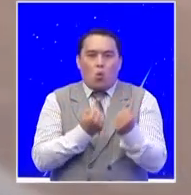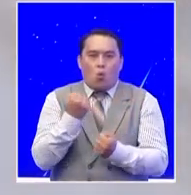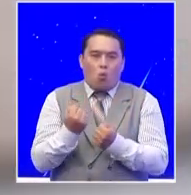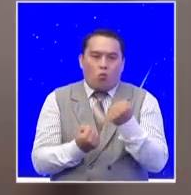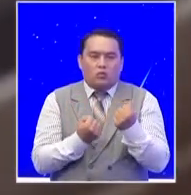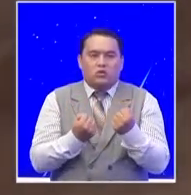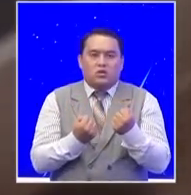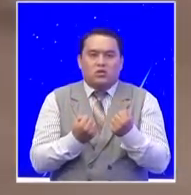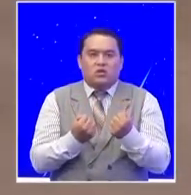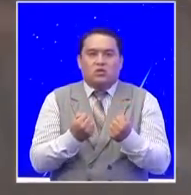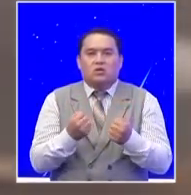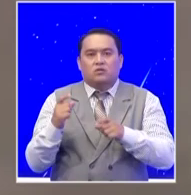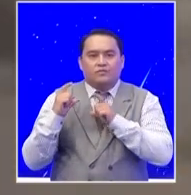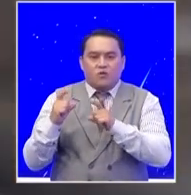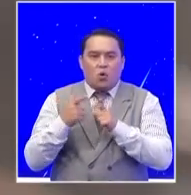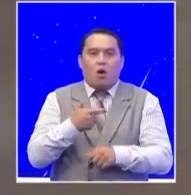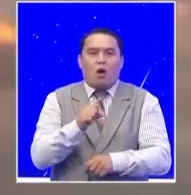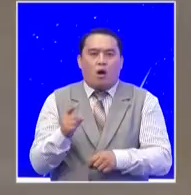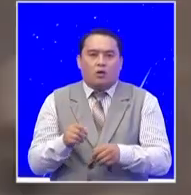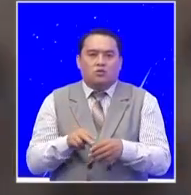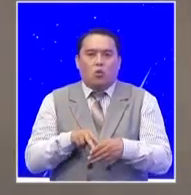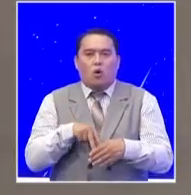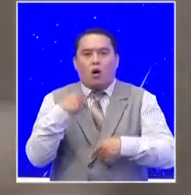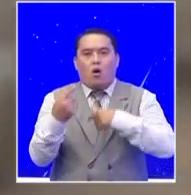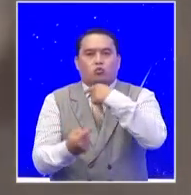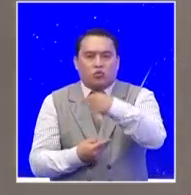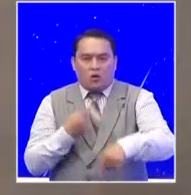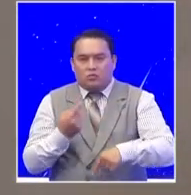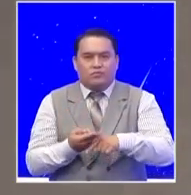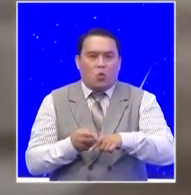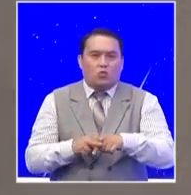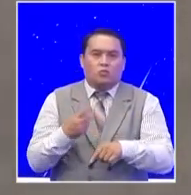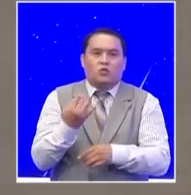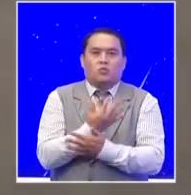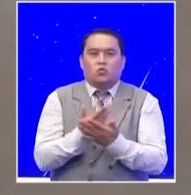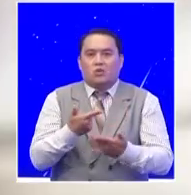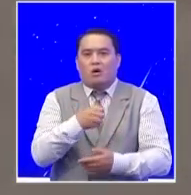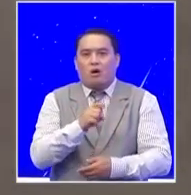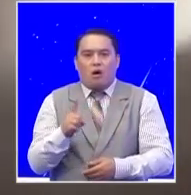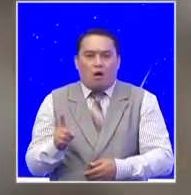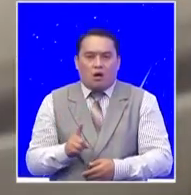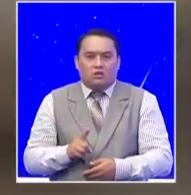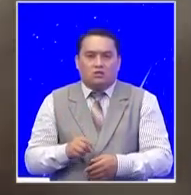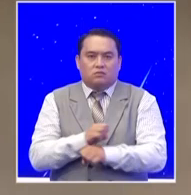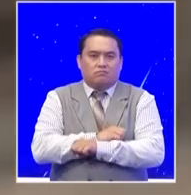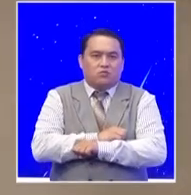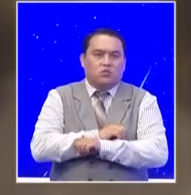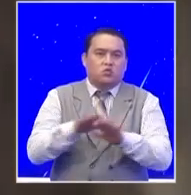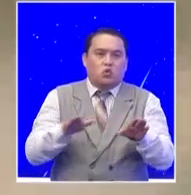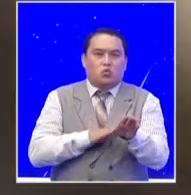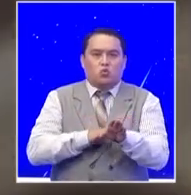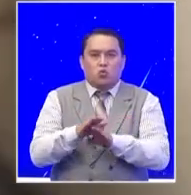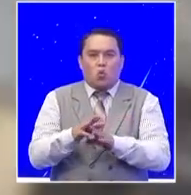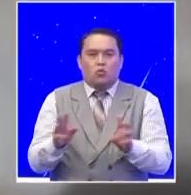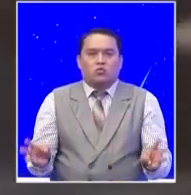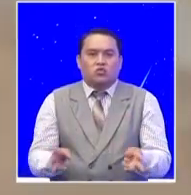қақтығысыпты. Кейін ЗИЛ көлігі жол жиегіне шығып аударылып кеткен. Бірнеше минуттан кейін газ цистернасы жарылып толықтай